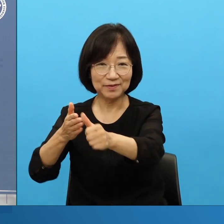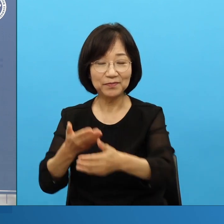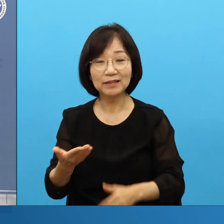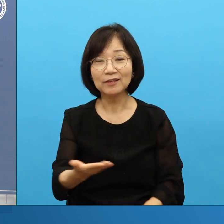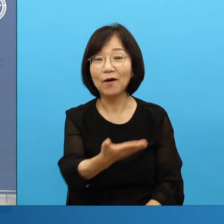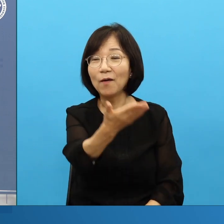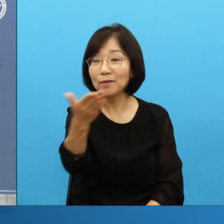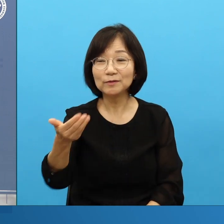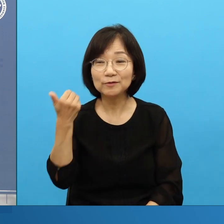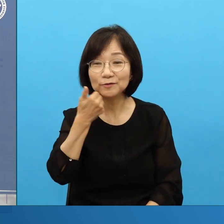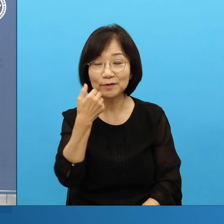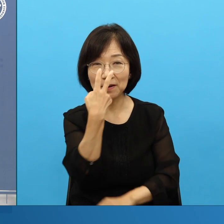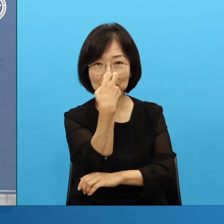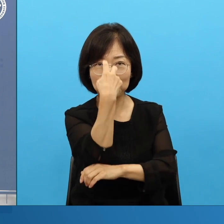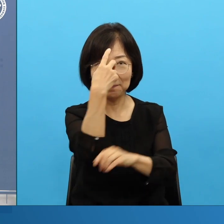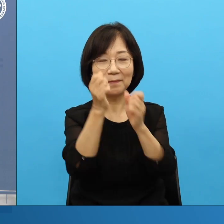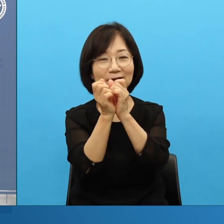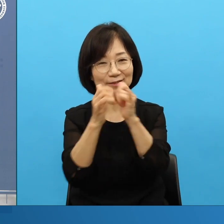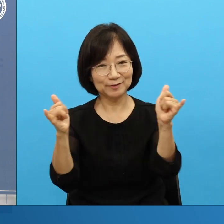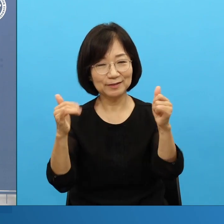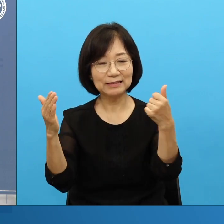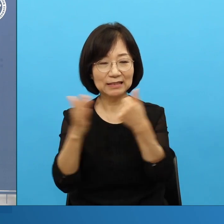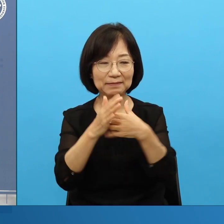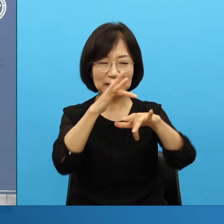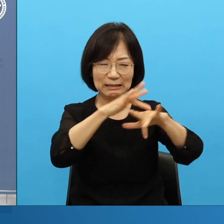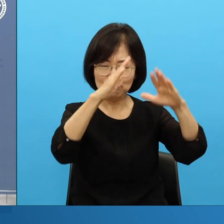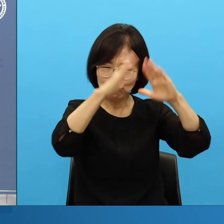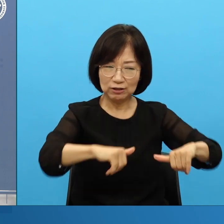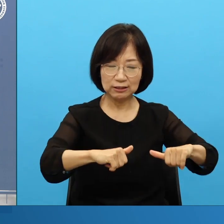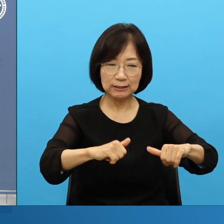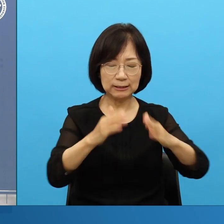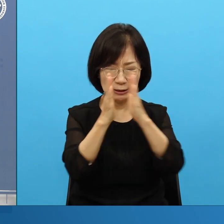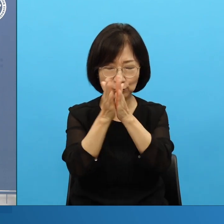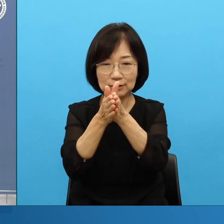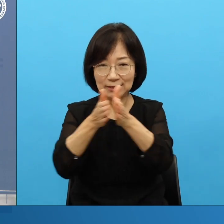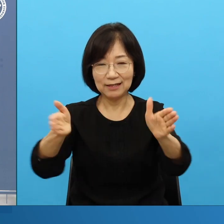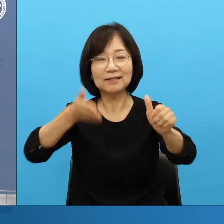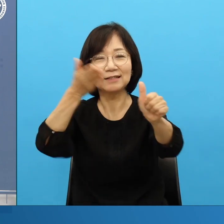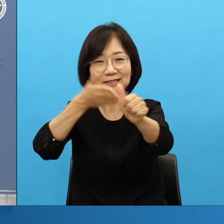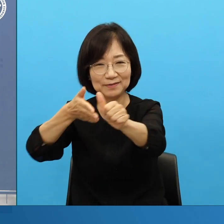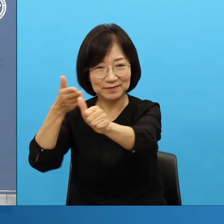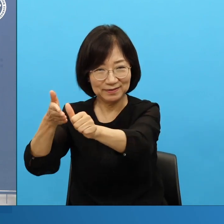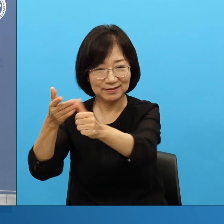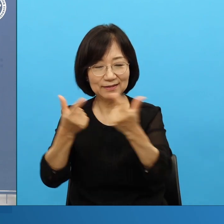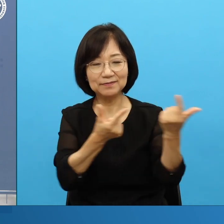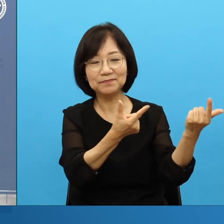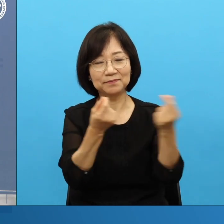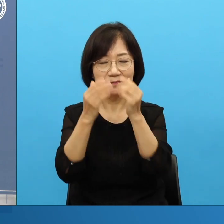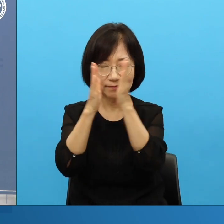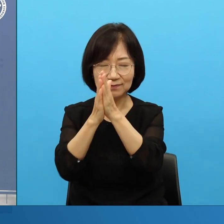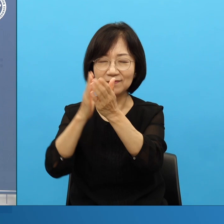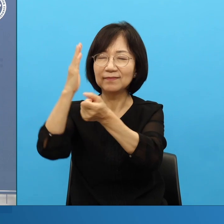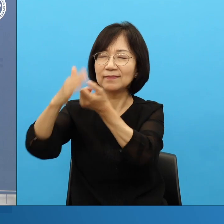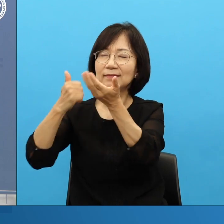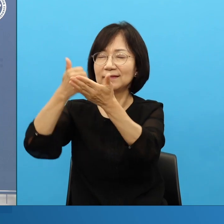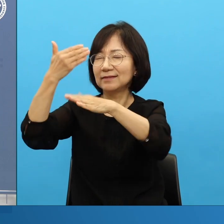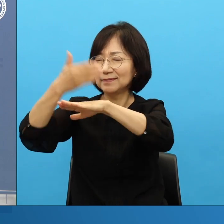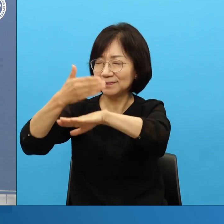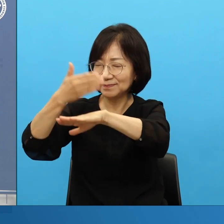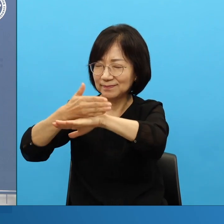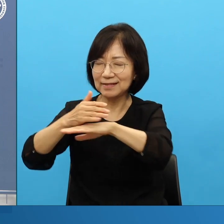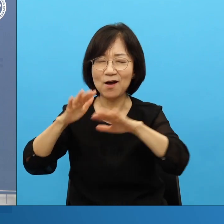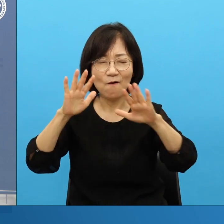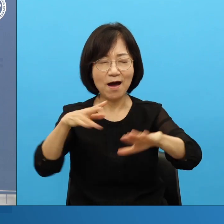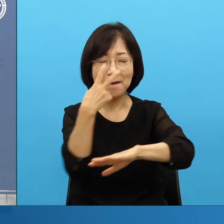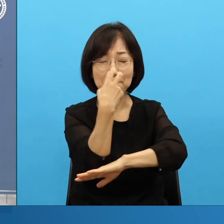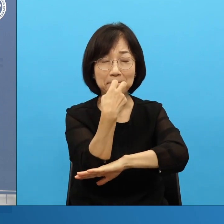오늘 이 기도가 시작되길 May 바랍니다. this prayer begin today. Let us 기도하겠습니다. pray. 하나님 감사드립니다. God, we give you thanks. 오늘 파수꾼들을